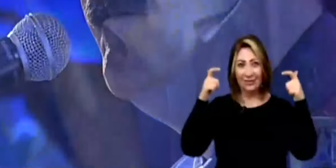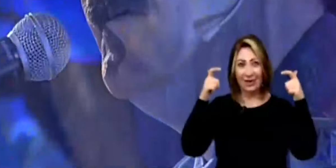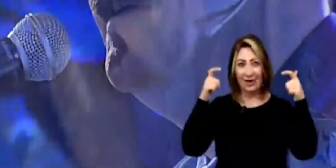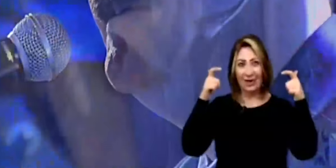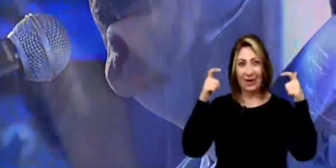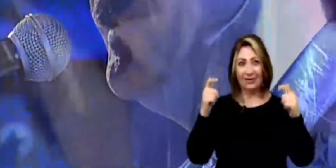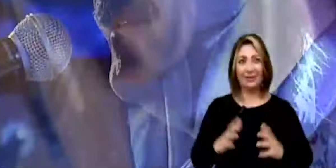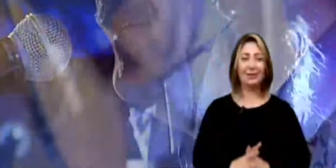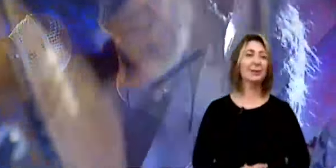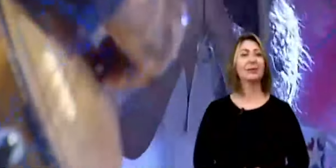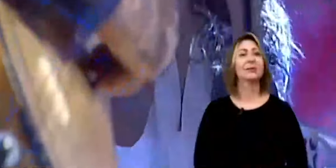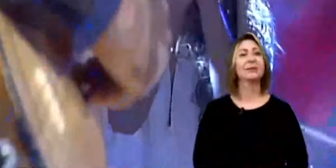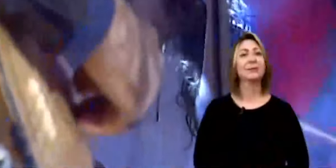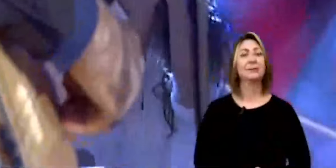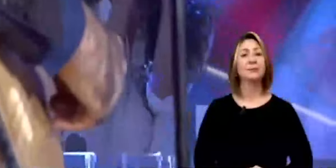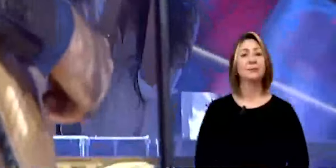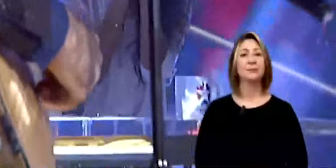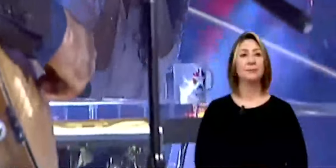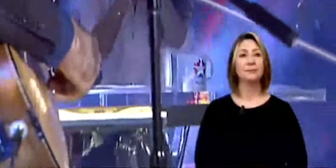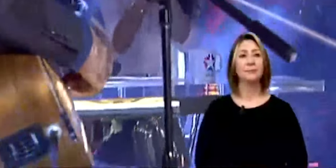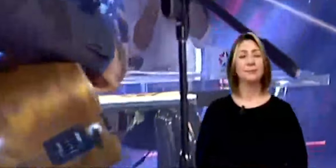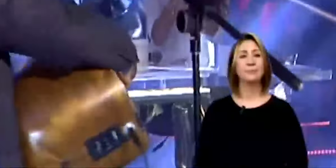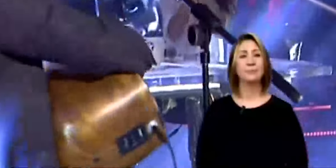elmaslı fesi.